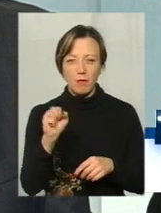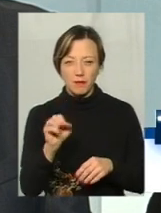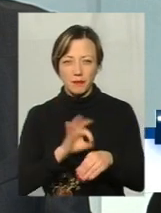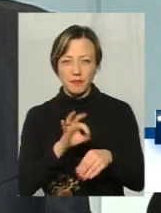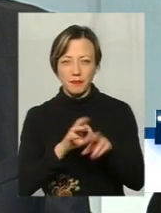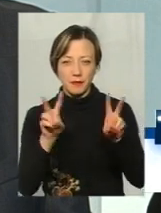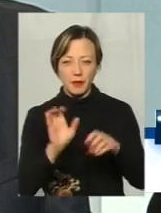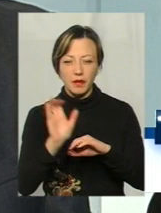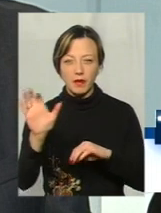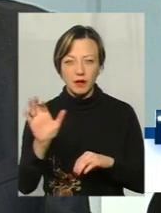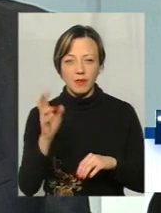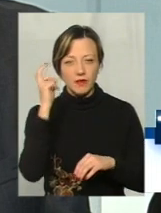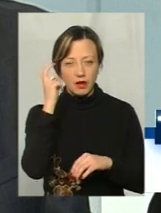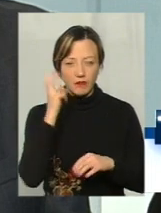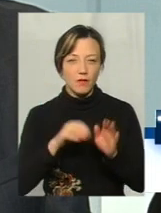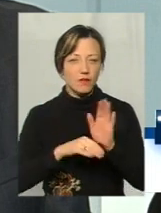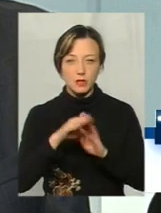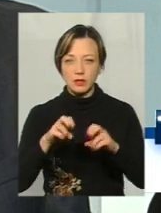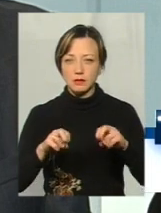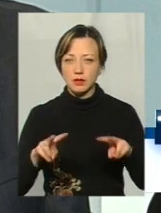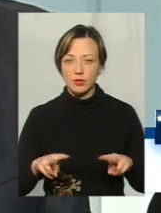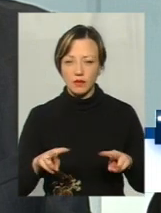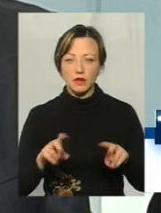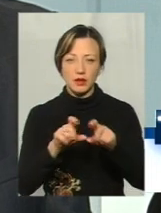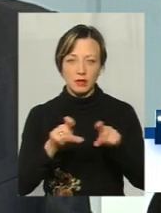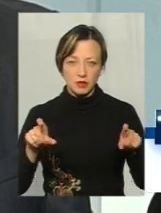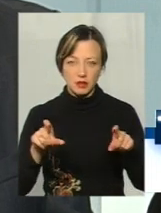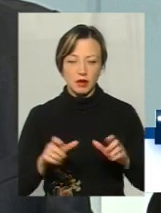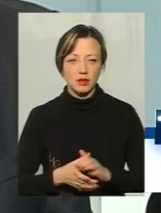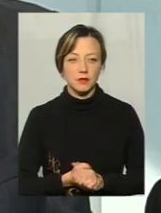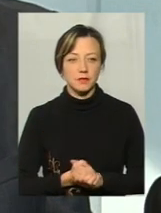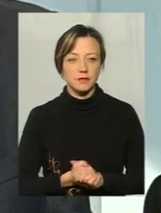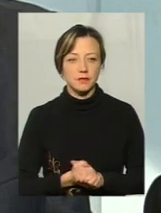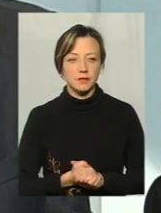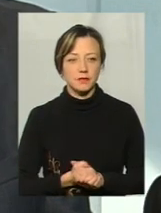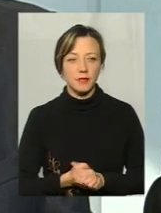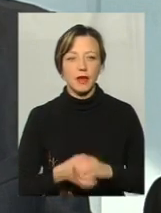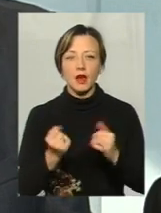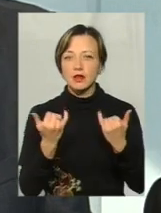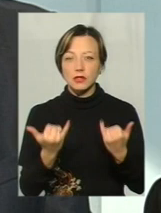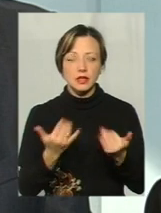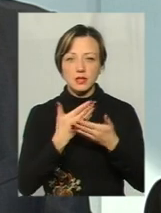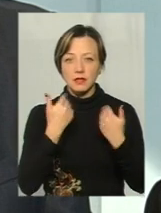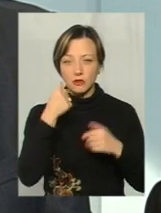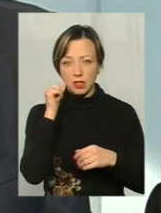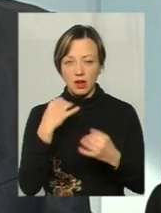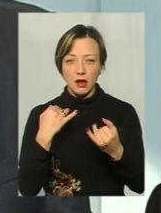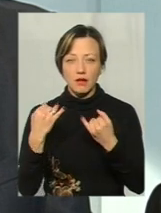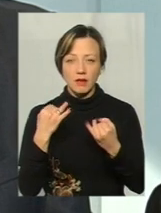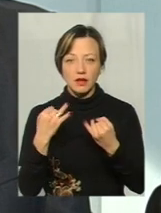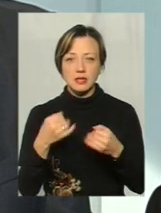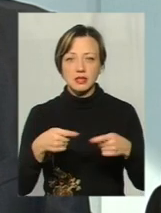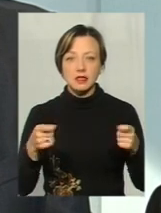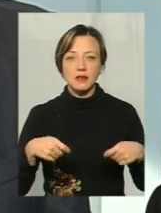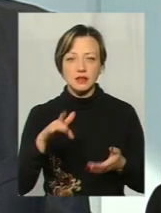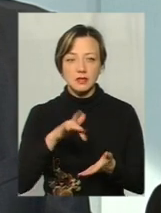Потому что это более высокоспециализованный заклад. А сейчас нет. Вот я вчера говорила с